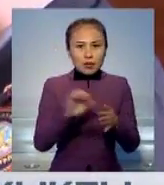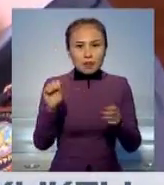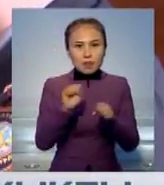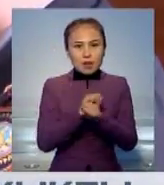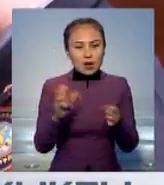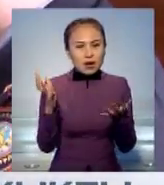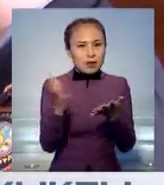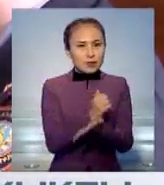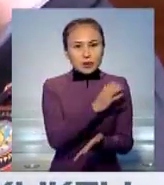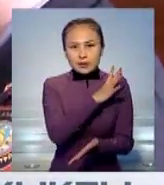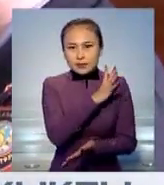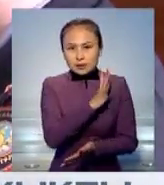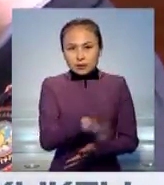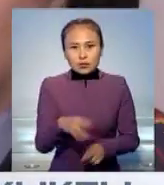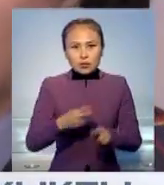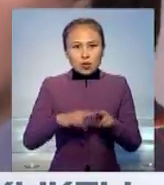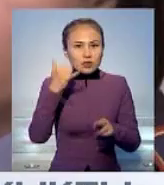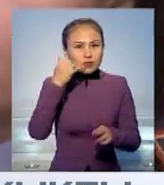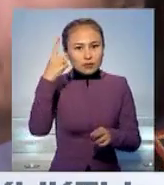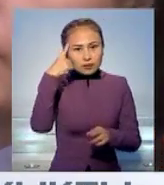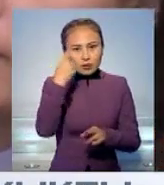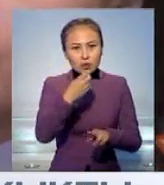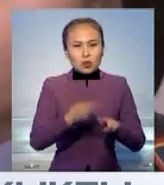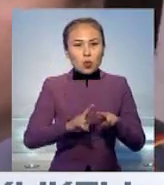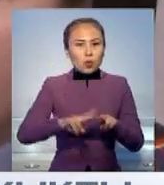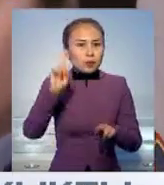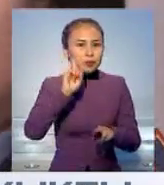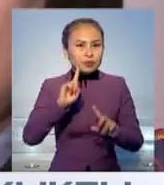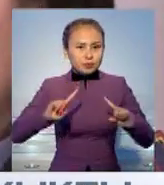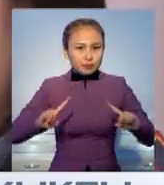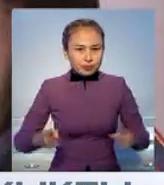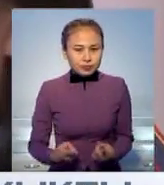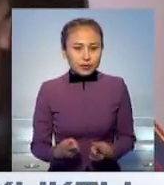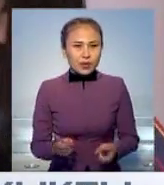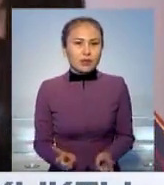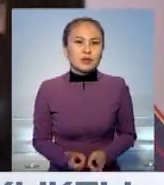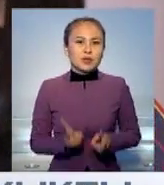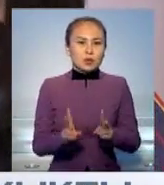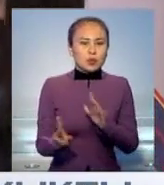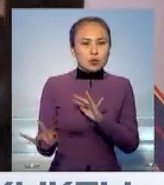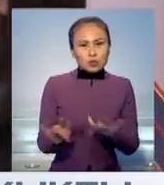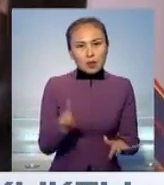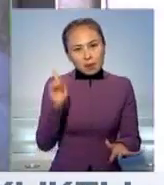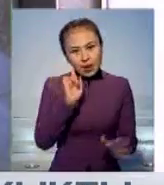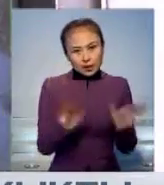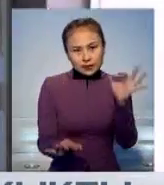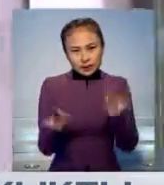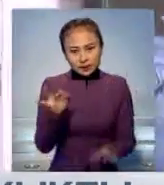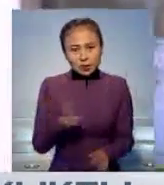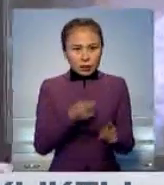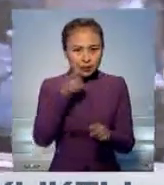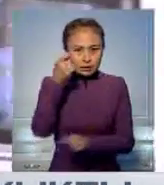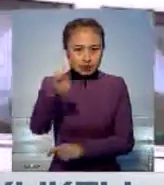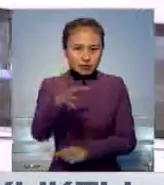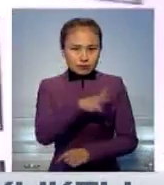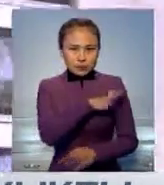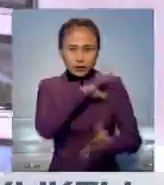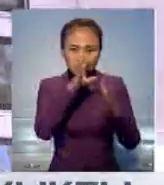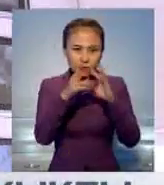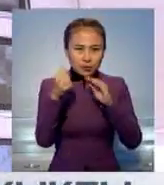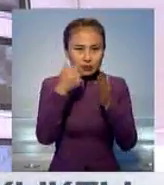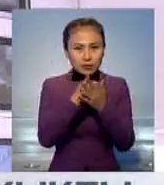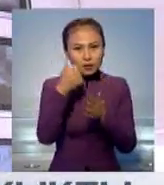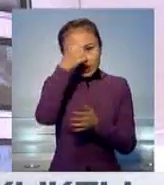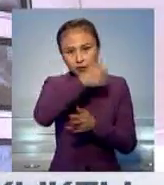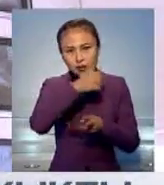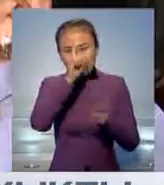табылмады. Қазір жалған қоңырау шалған азамат уақытша ұстау абақтысына қамалған. Қылмыстық іс қозғалып, сотқа дейінгі тергеу амалдары басталды.